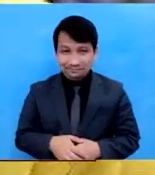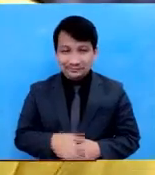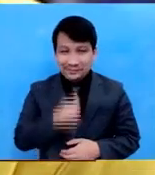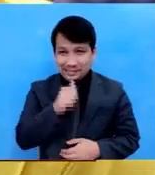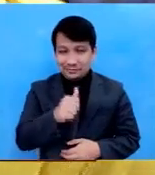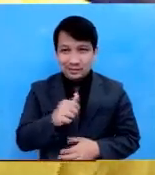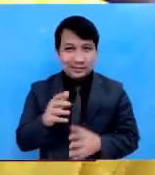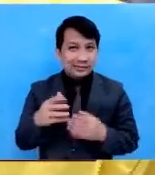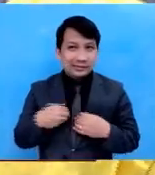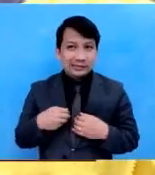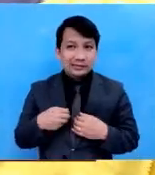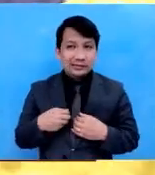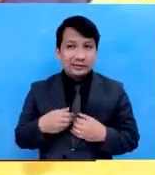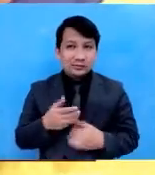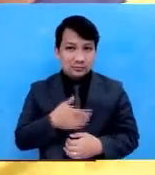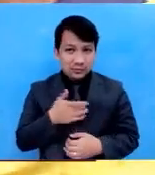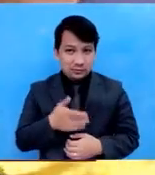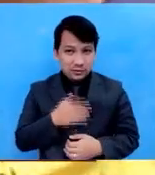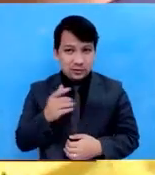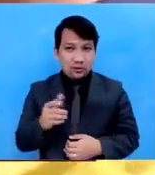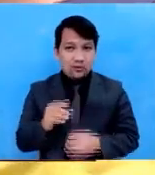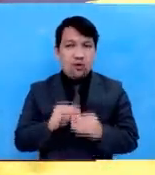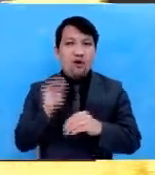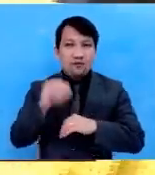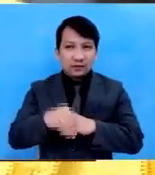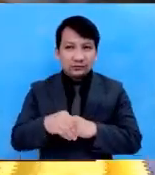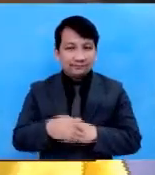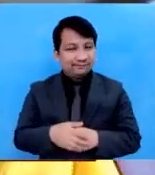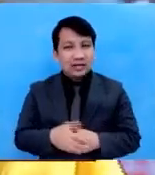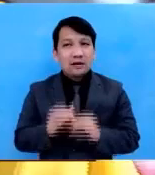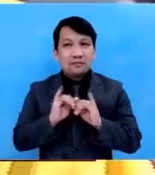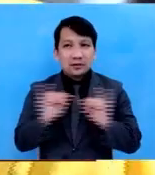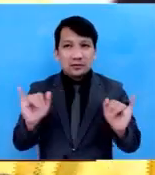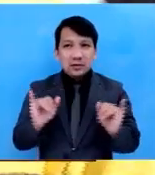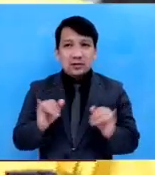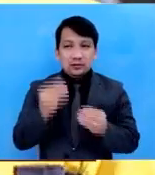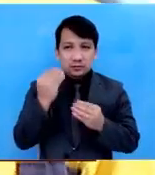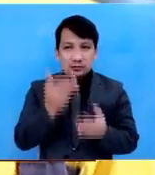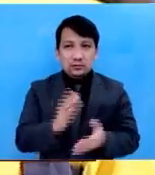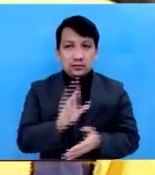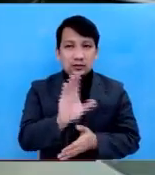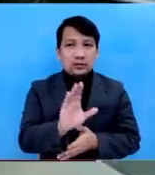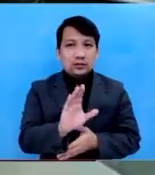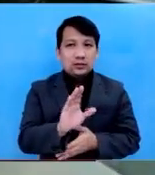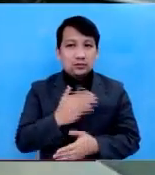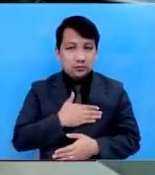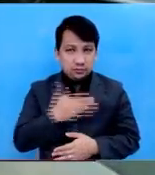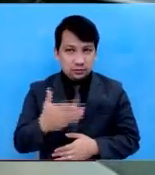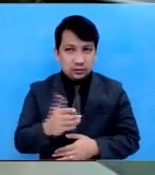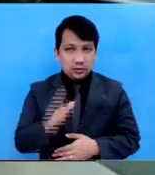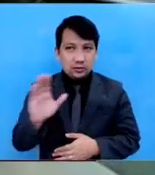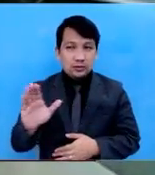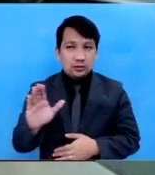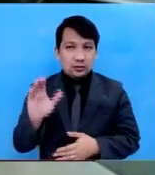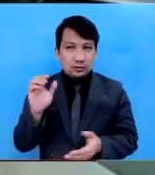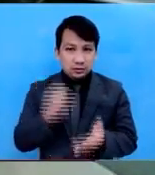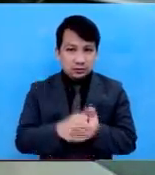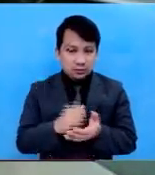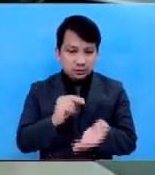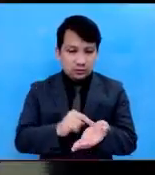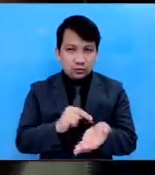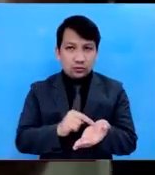yung nararamdaman. Ano po. Pero gaya nga po ng sabi ko, yung commitment mo when you entered the nursing